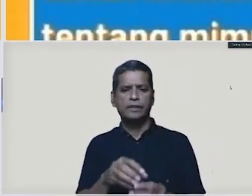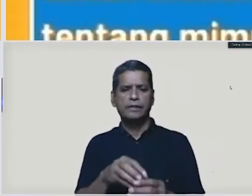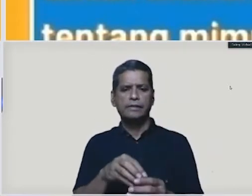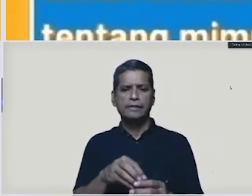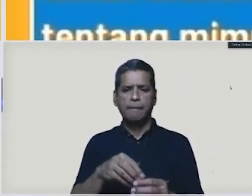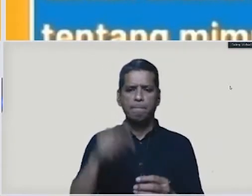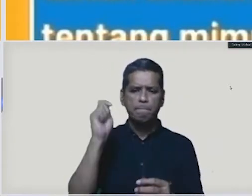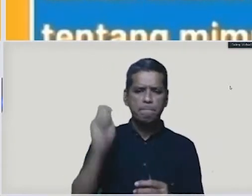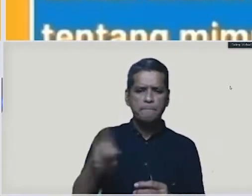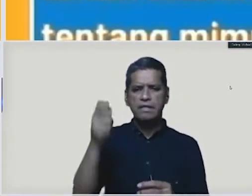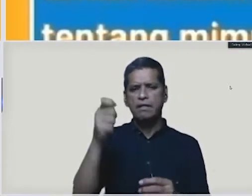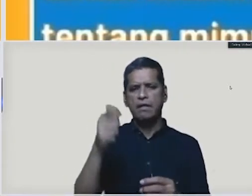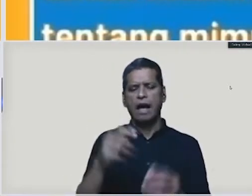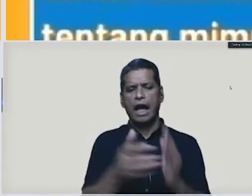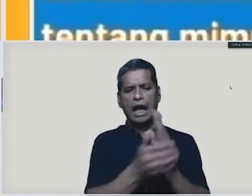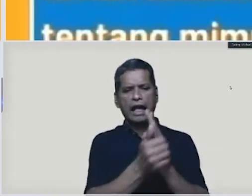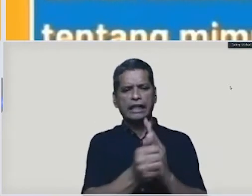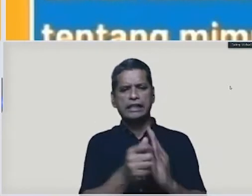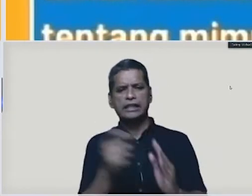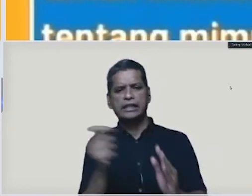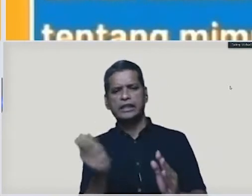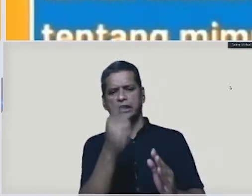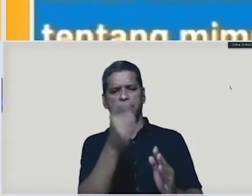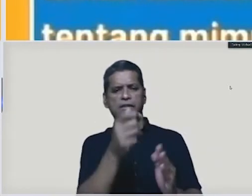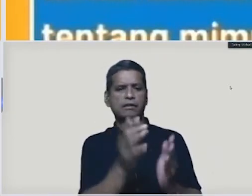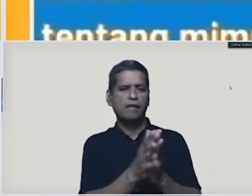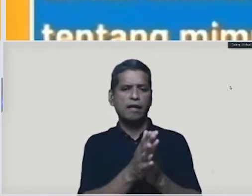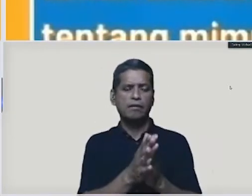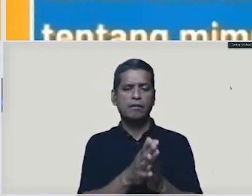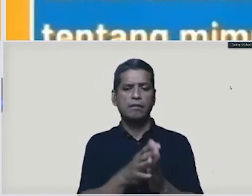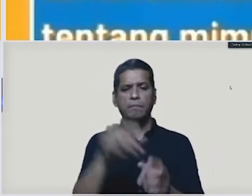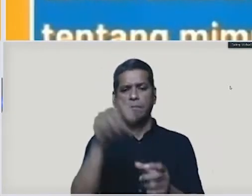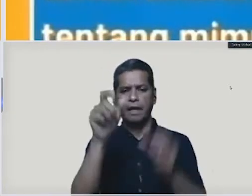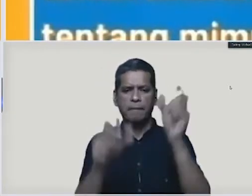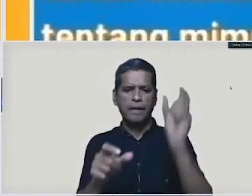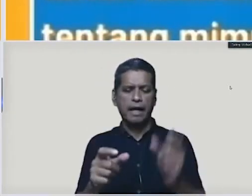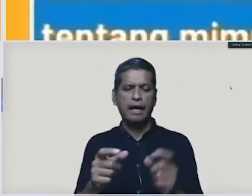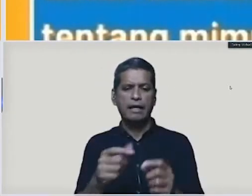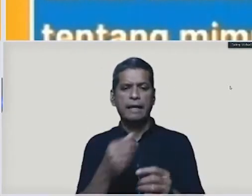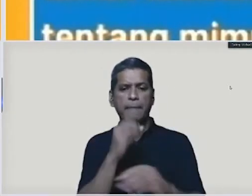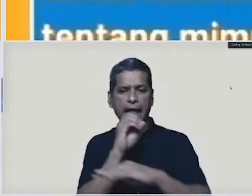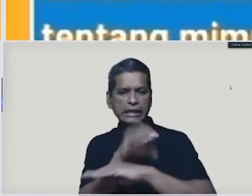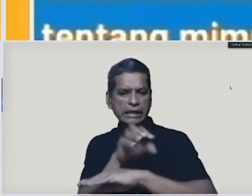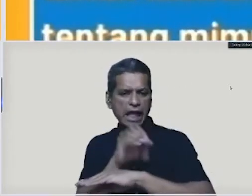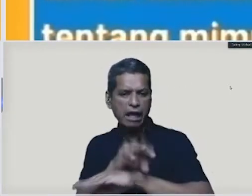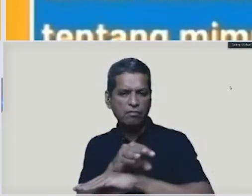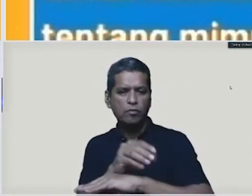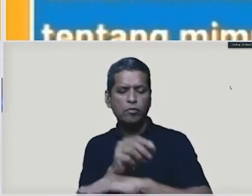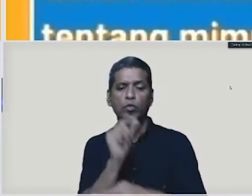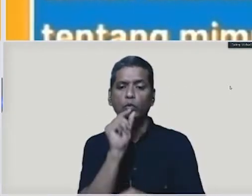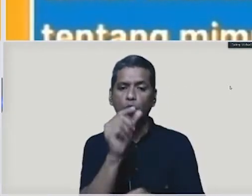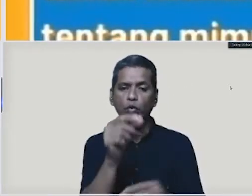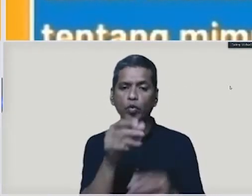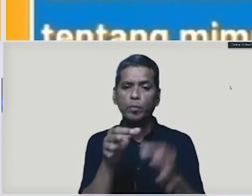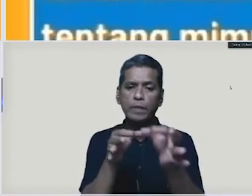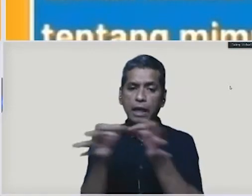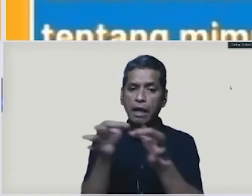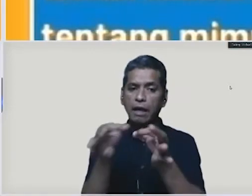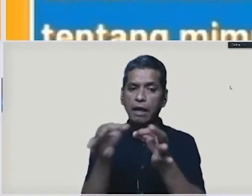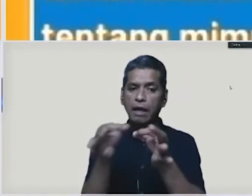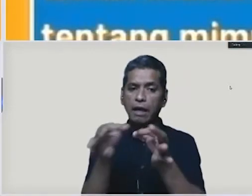kepadanya tentang mimpinya itu maka datanglah Mereka berdiri dihadapan